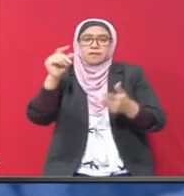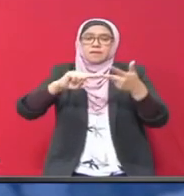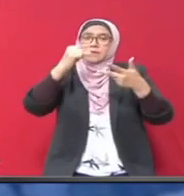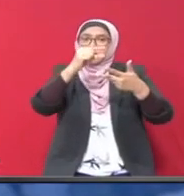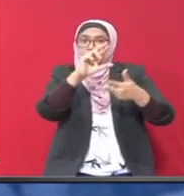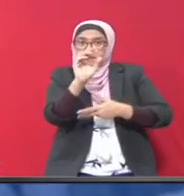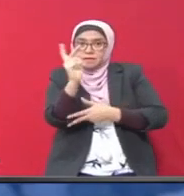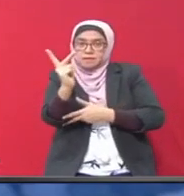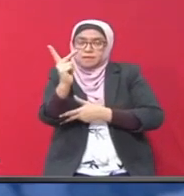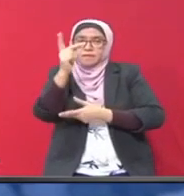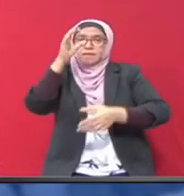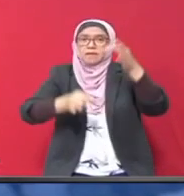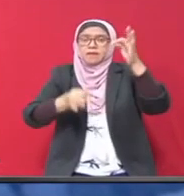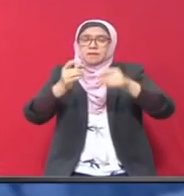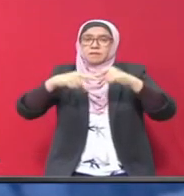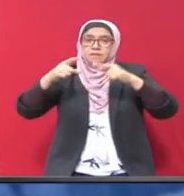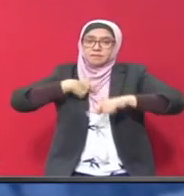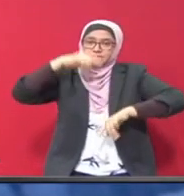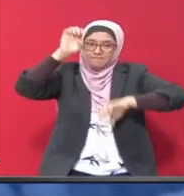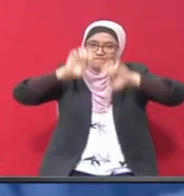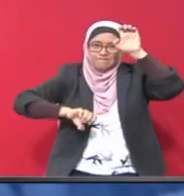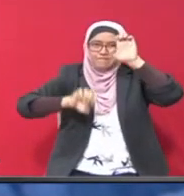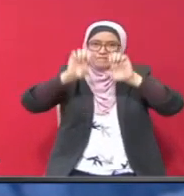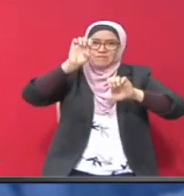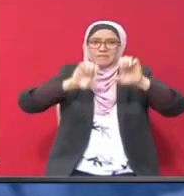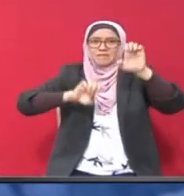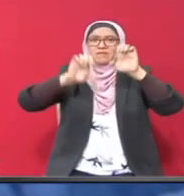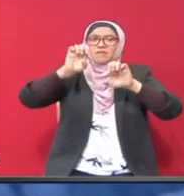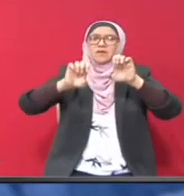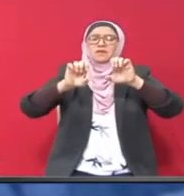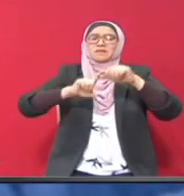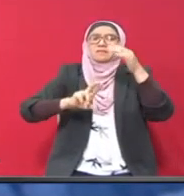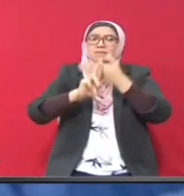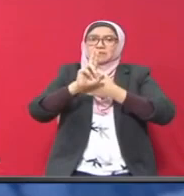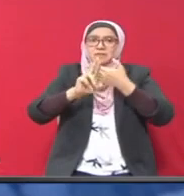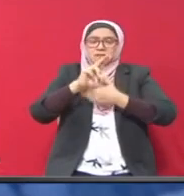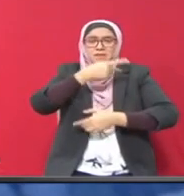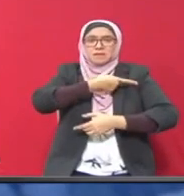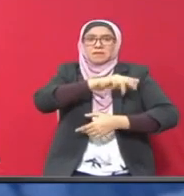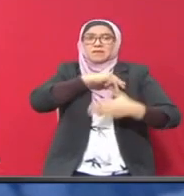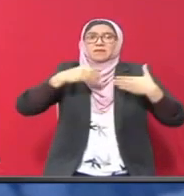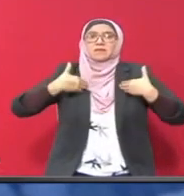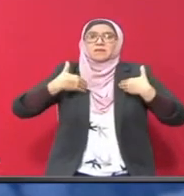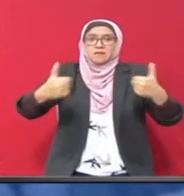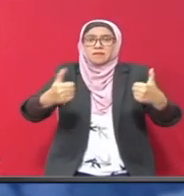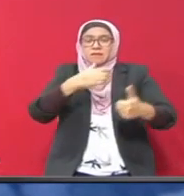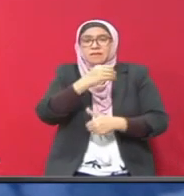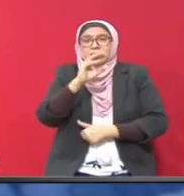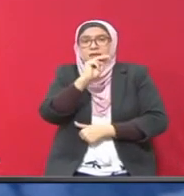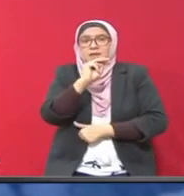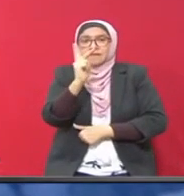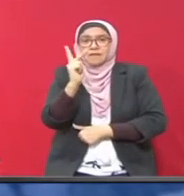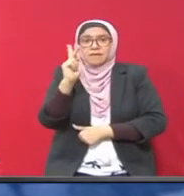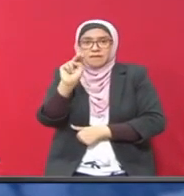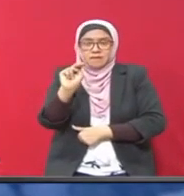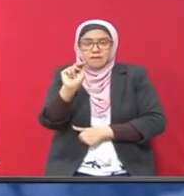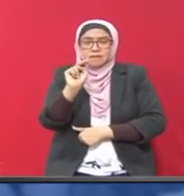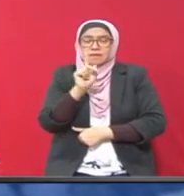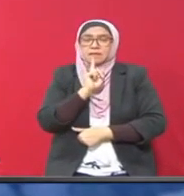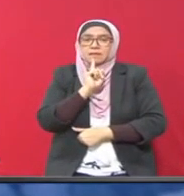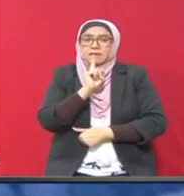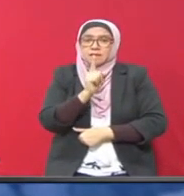berdasarkan penilaian risiko oleh Kementerian Kesehatan dan majelis keselamatan negara MKN ianya